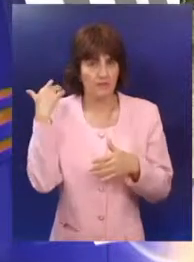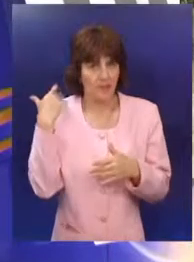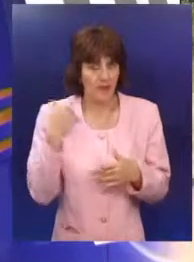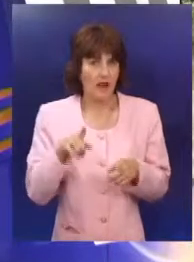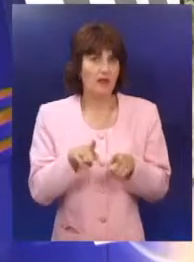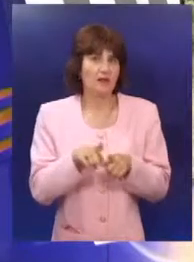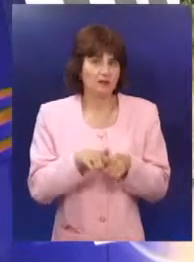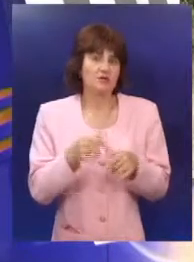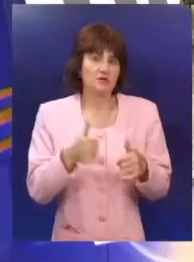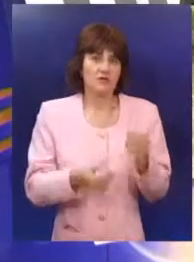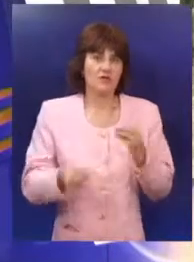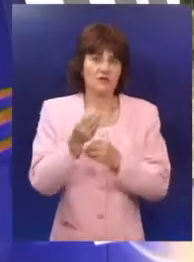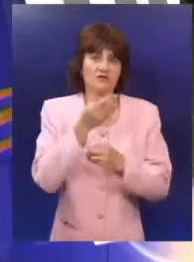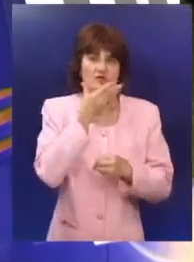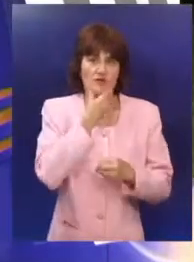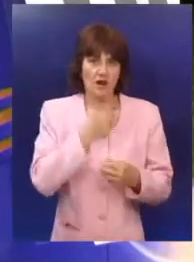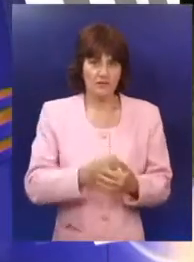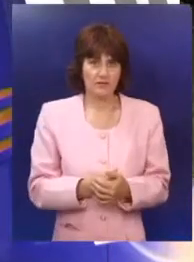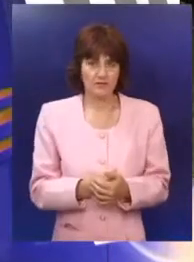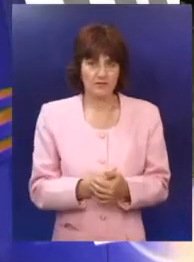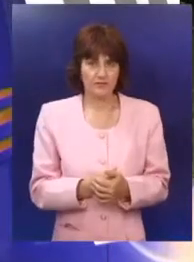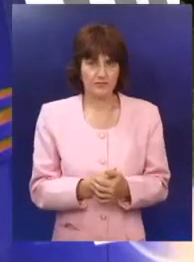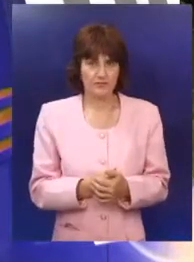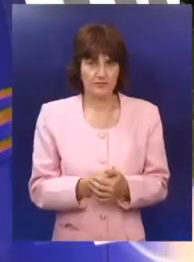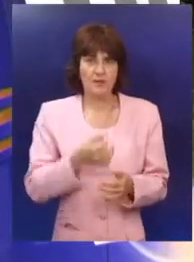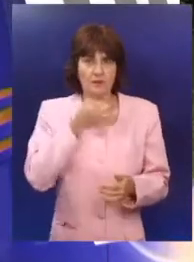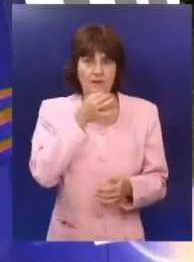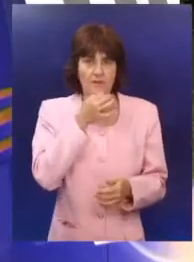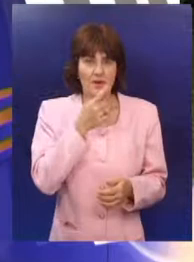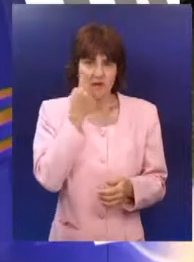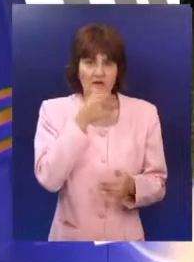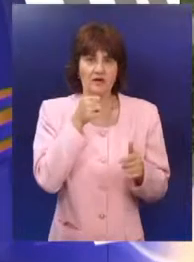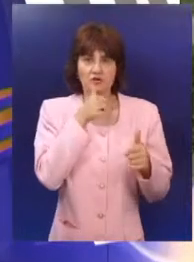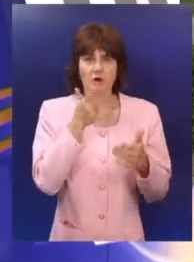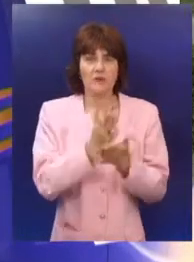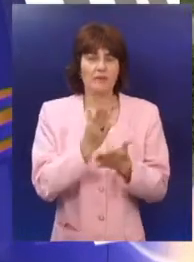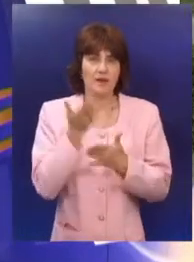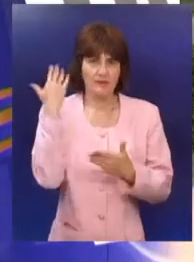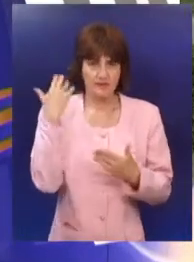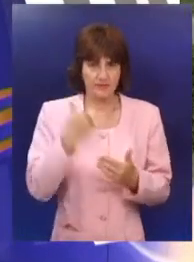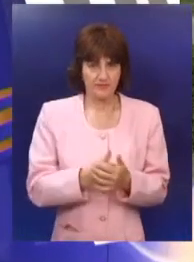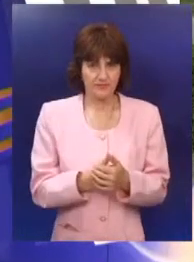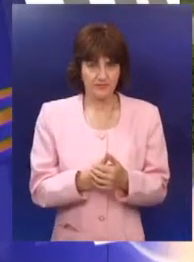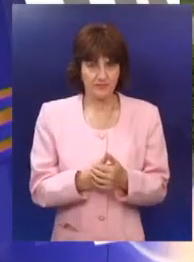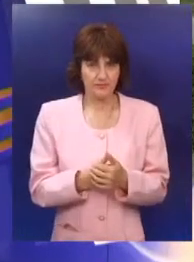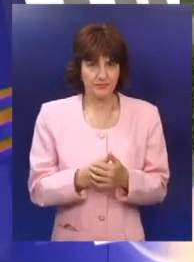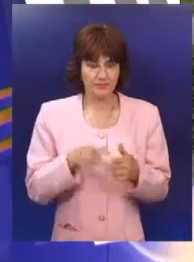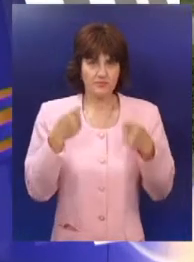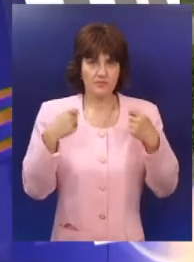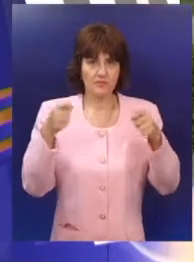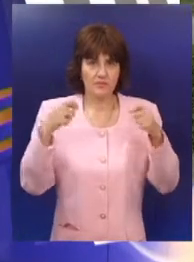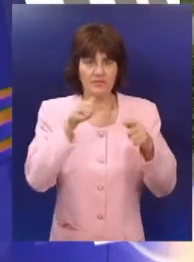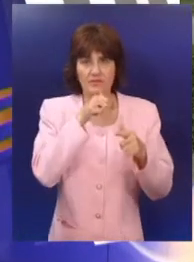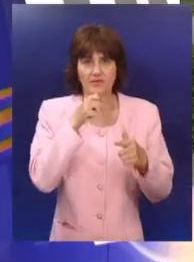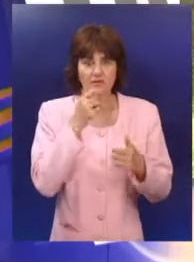ranije je bila dosta lepa, a sada je još ljepša. Pa malo bolje mi za nju nego što je bila. Arhitekte Zavoda za